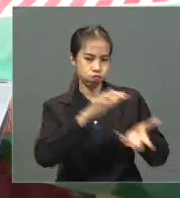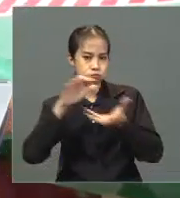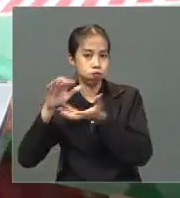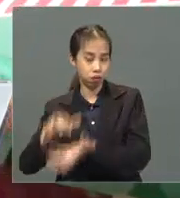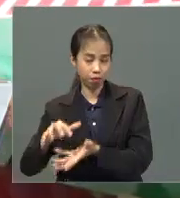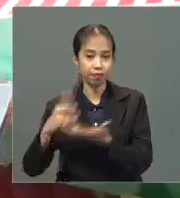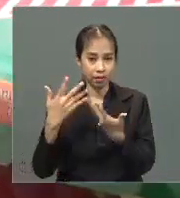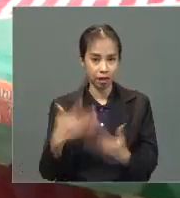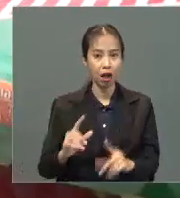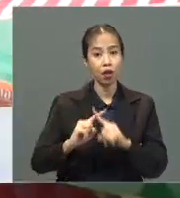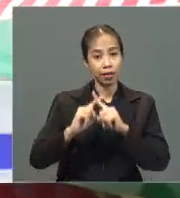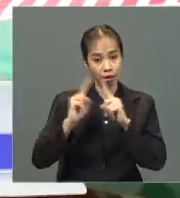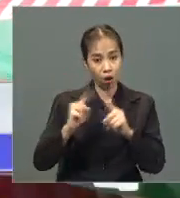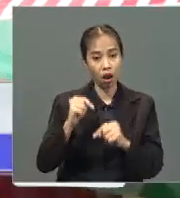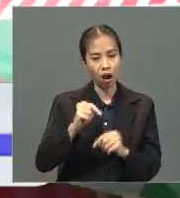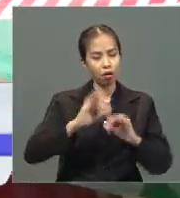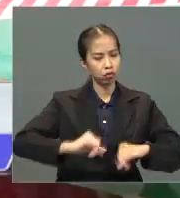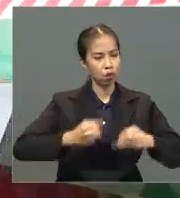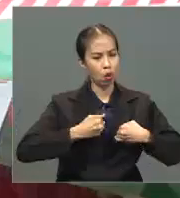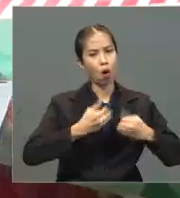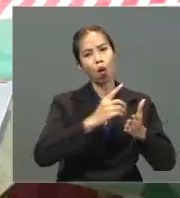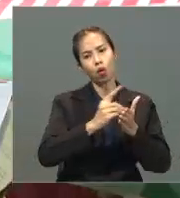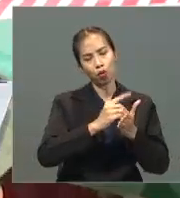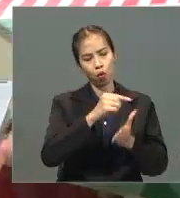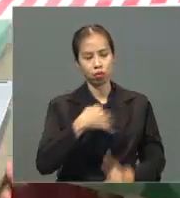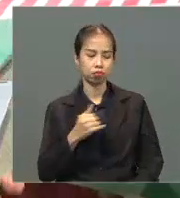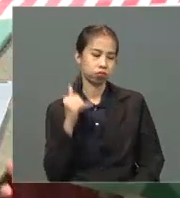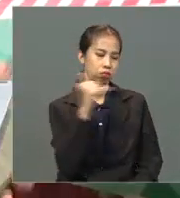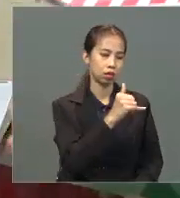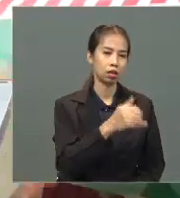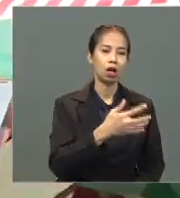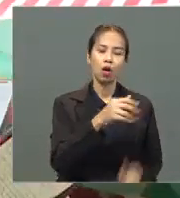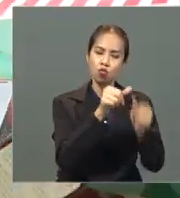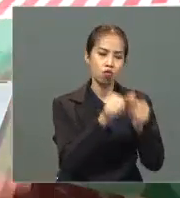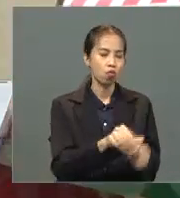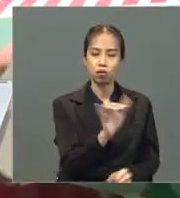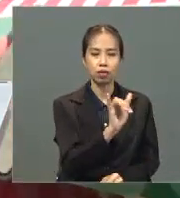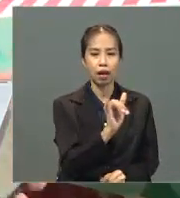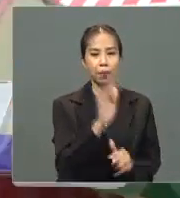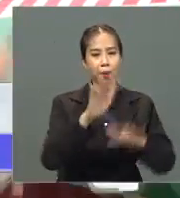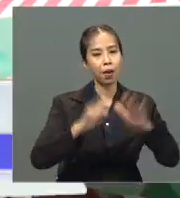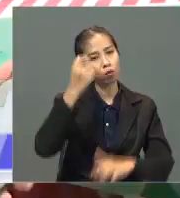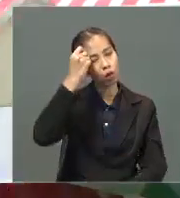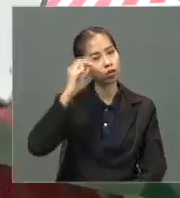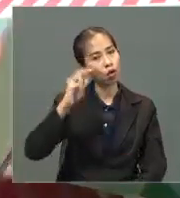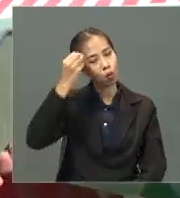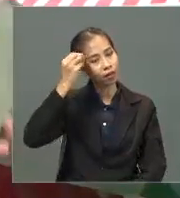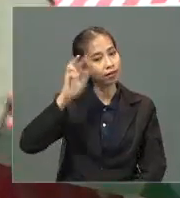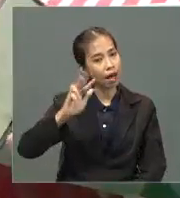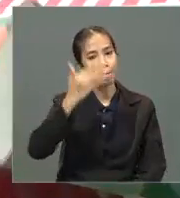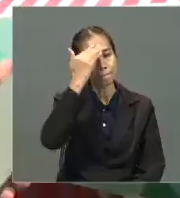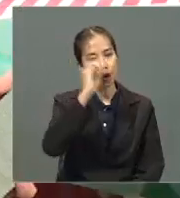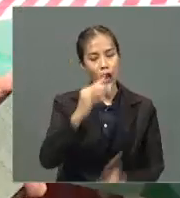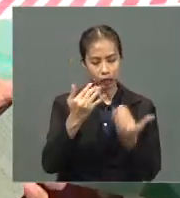โดยจะยังไม่ให้ผู้อยู่อาศัยนะคะเข้าไปพักอาศัยภายใน 2-3วันนี้เพื่อเร่งปรับปรุงแล้วก็ซ่อม